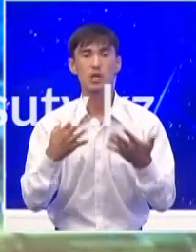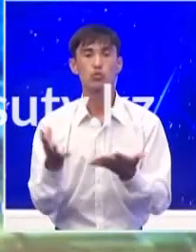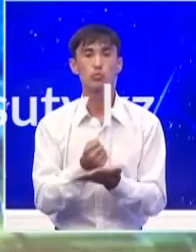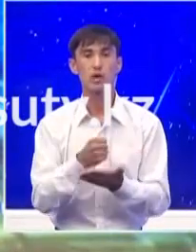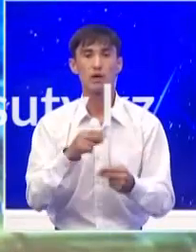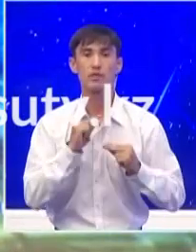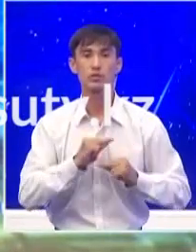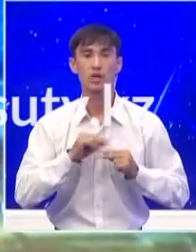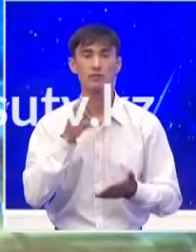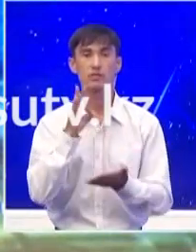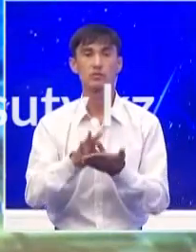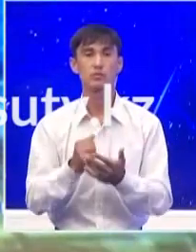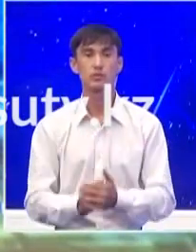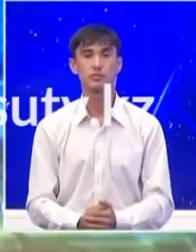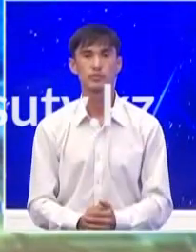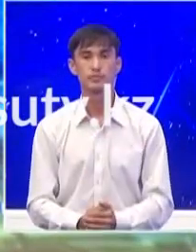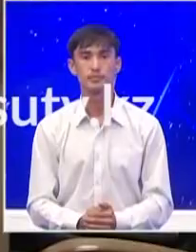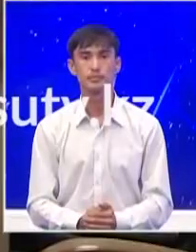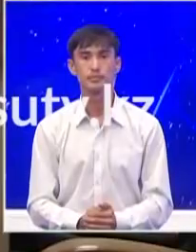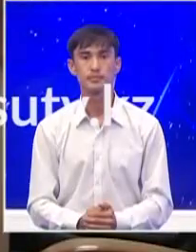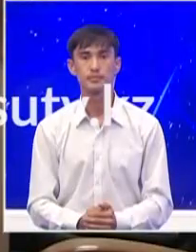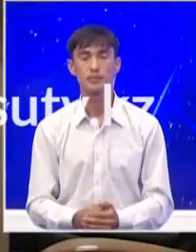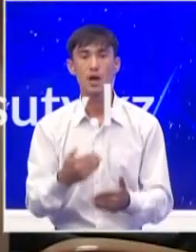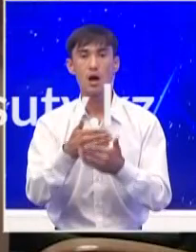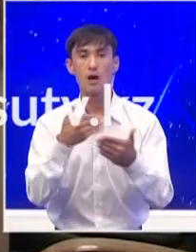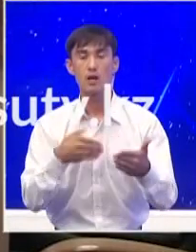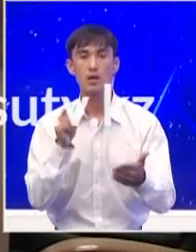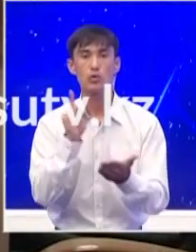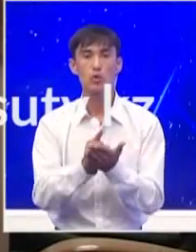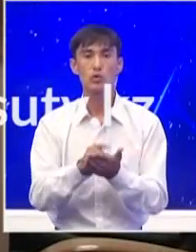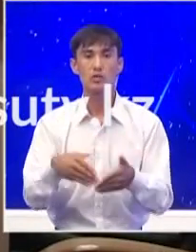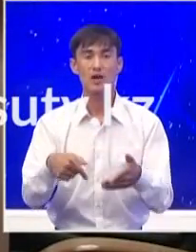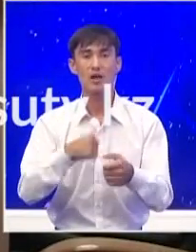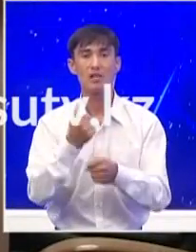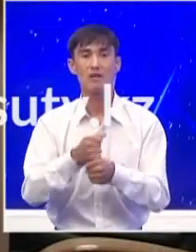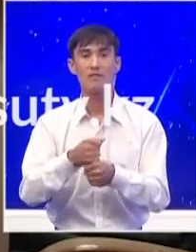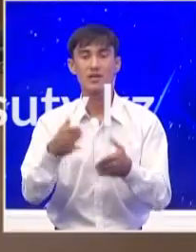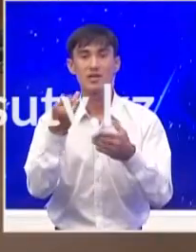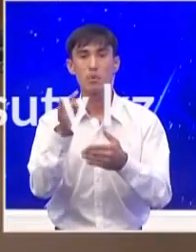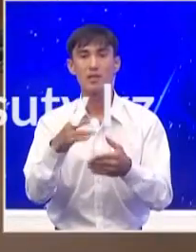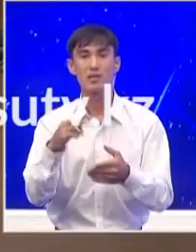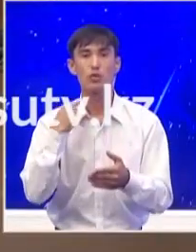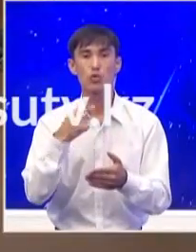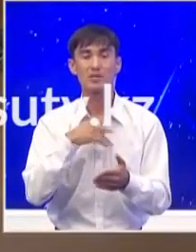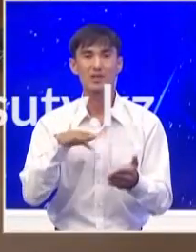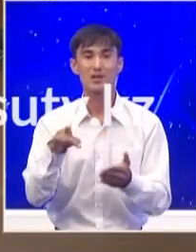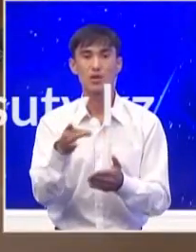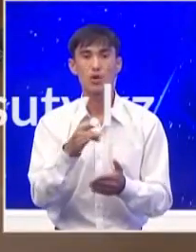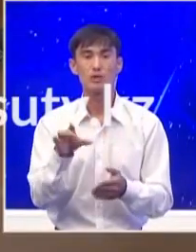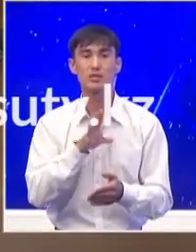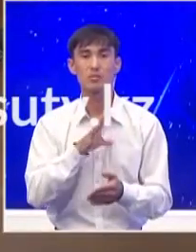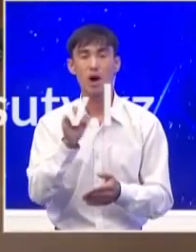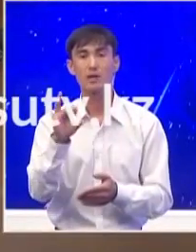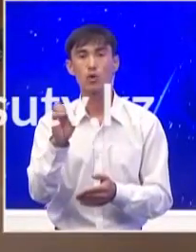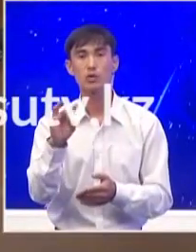на столь ответственном посту ранее должность главного и мама под aldo курганском у региону занимал вардах уразбаев